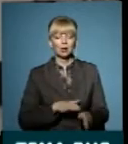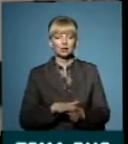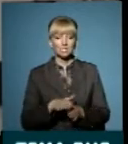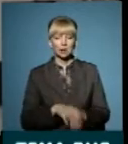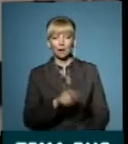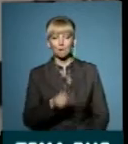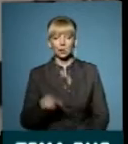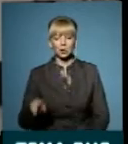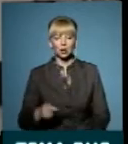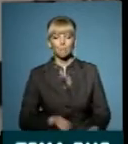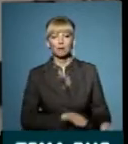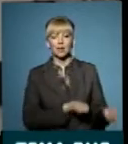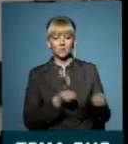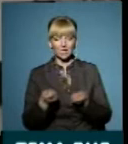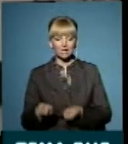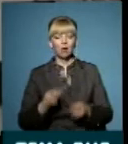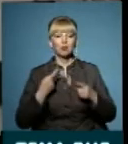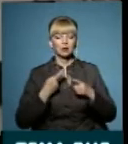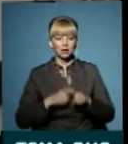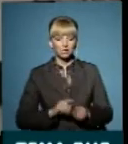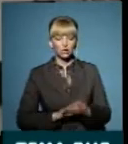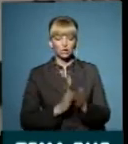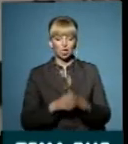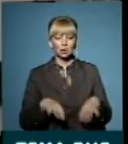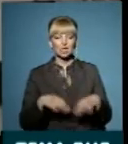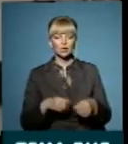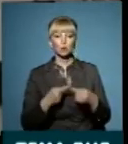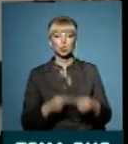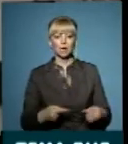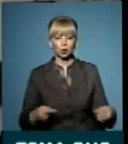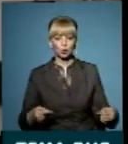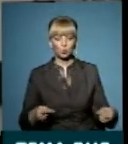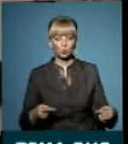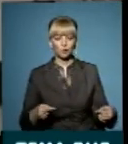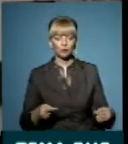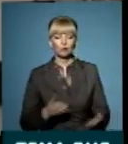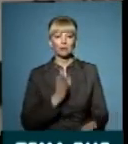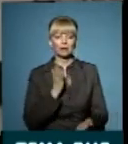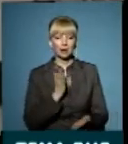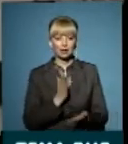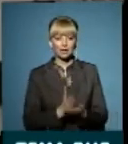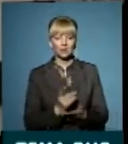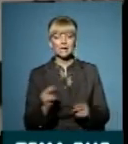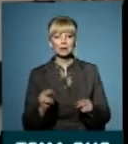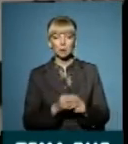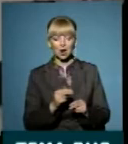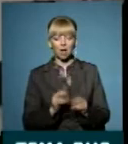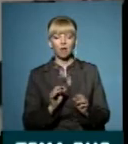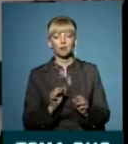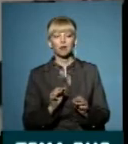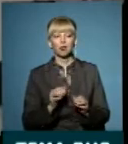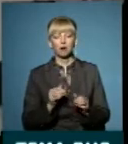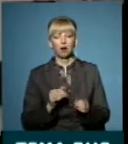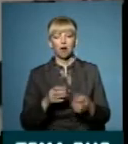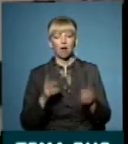здійснення пасажирських перевезень, технічний стан транспортного засобу, наявність і справність аварійного